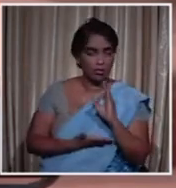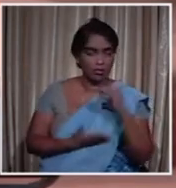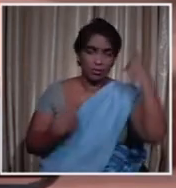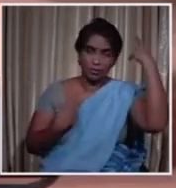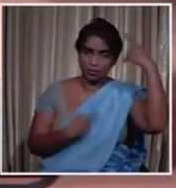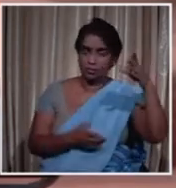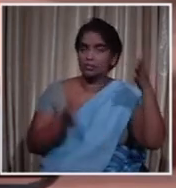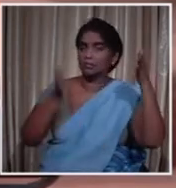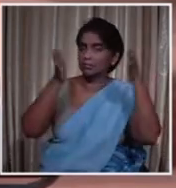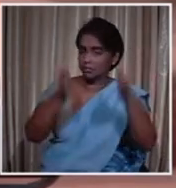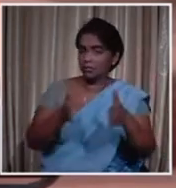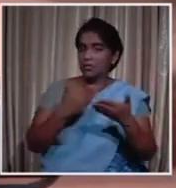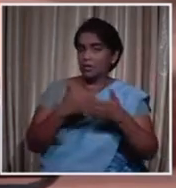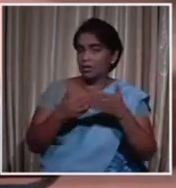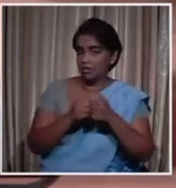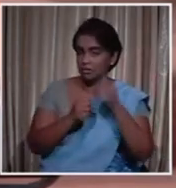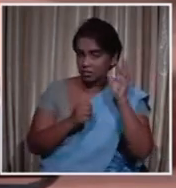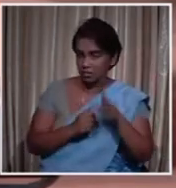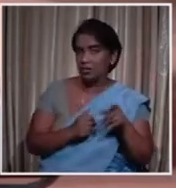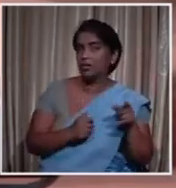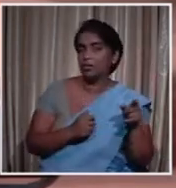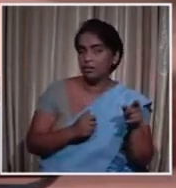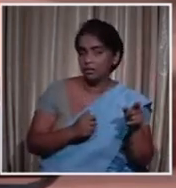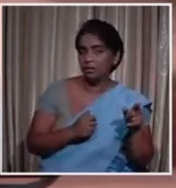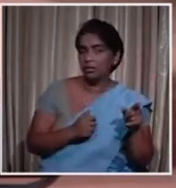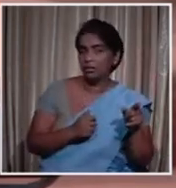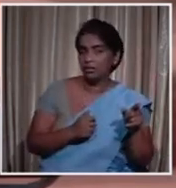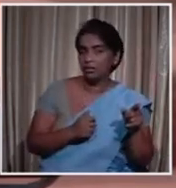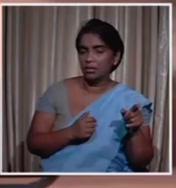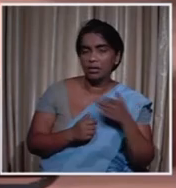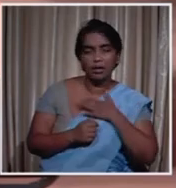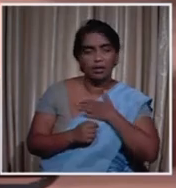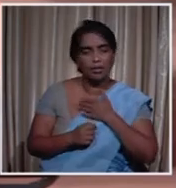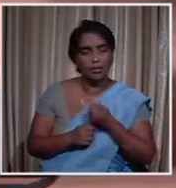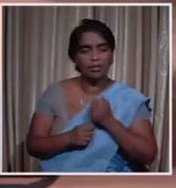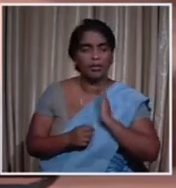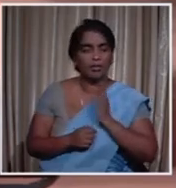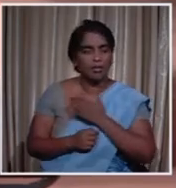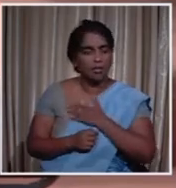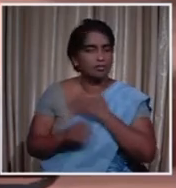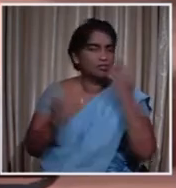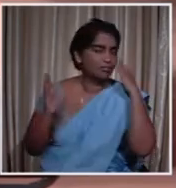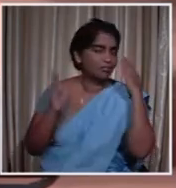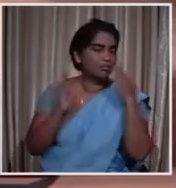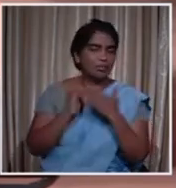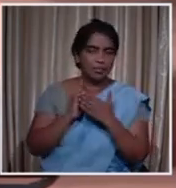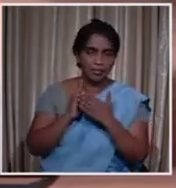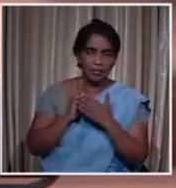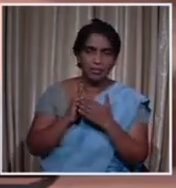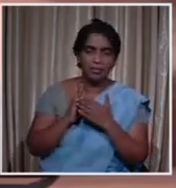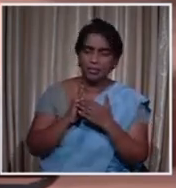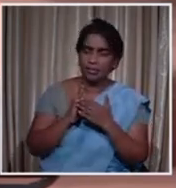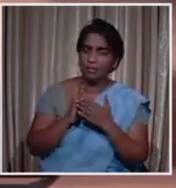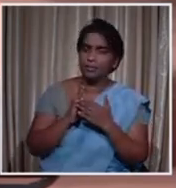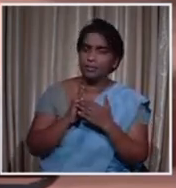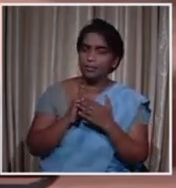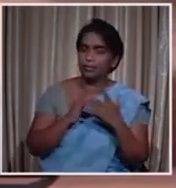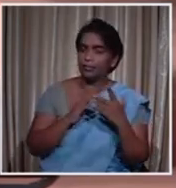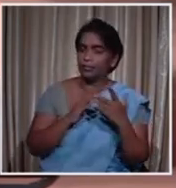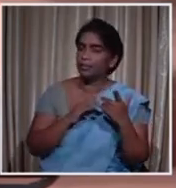கருணை காருண்யம் அன்பு என்ன சகோதரத்துவம் பற்றி கற்பித்த புத்த பகவானை ஒரு யுத்த